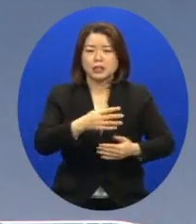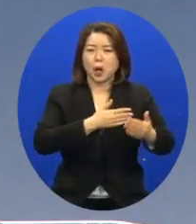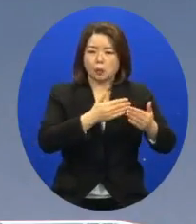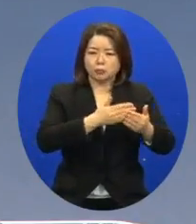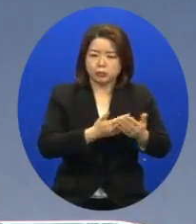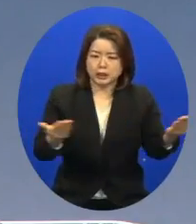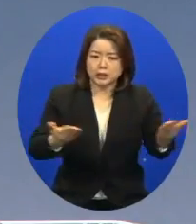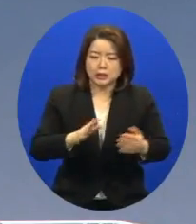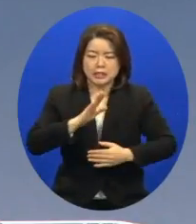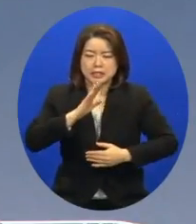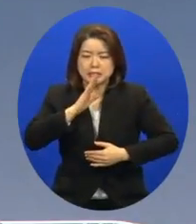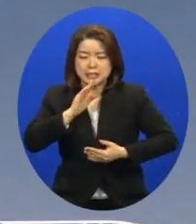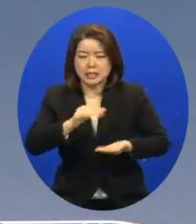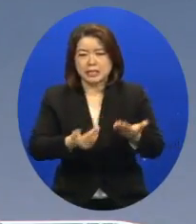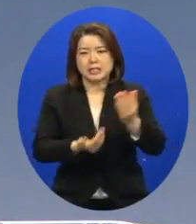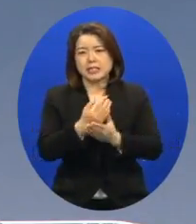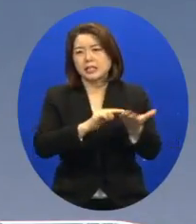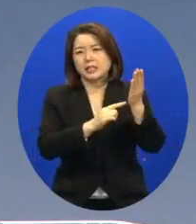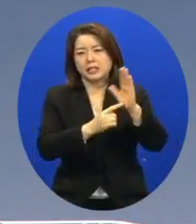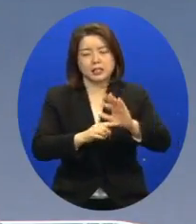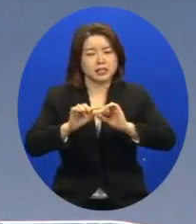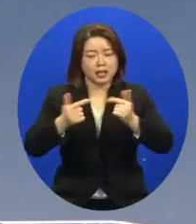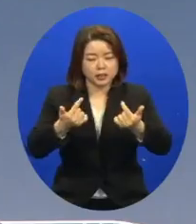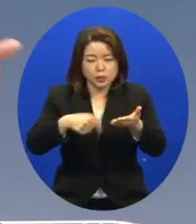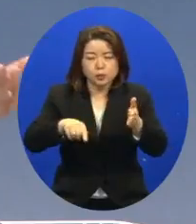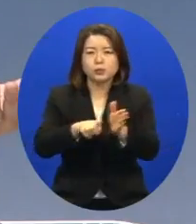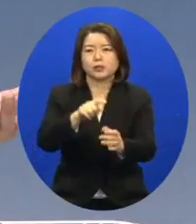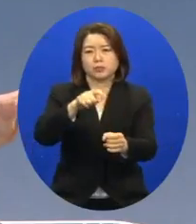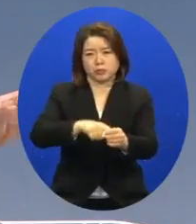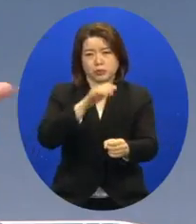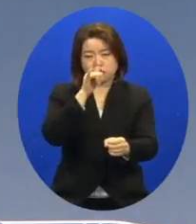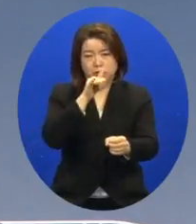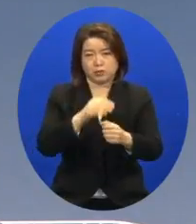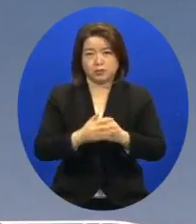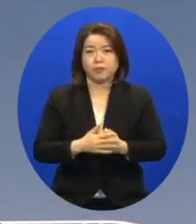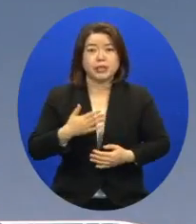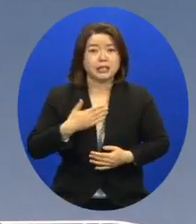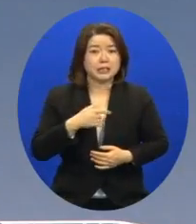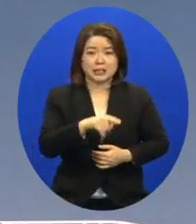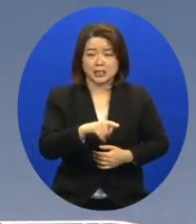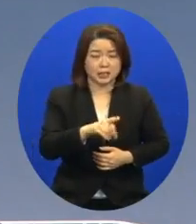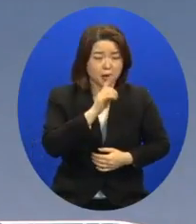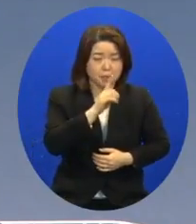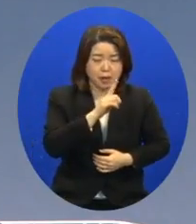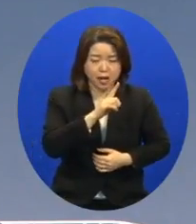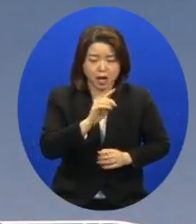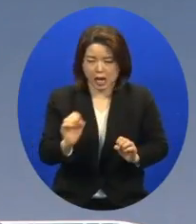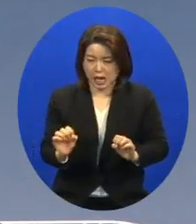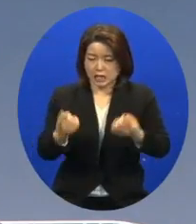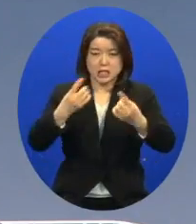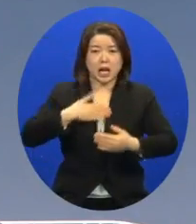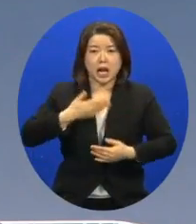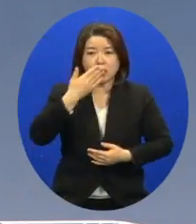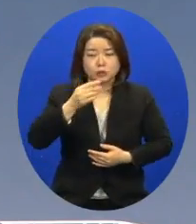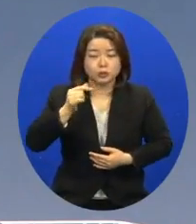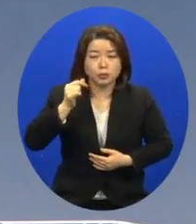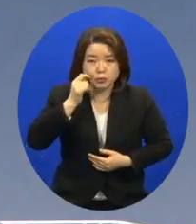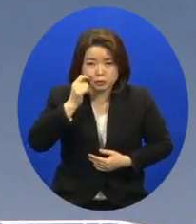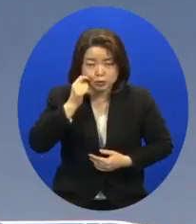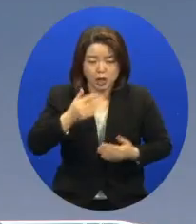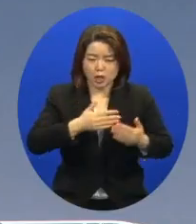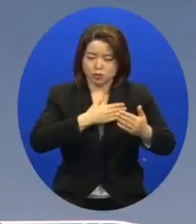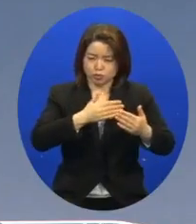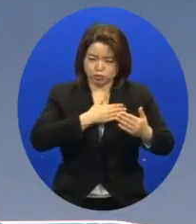않기 위함입니다 그때 제가 언급했던 이 원인을 알 수 없는 불안함 두려움 에 대해서